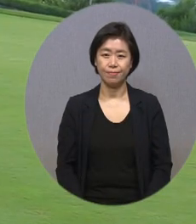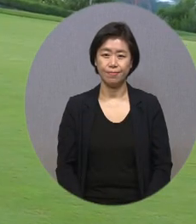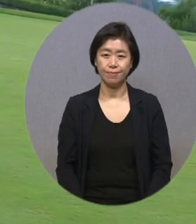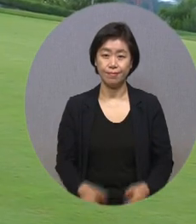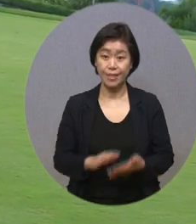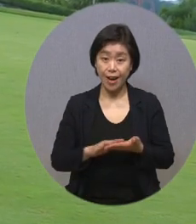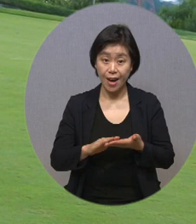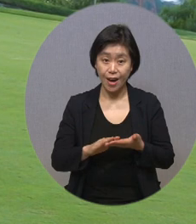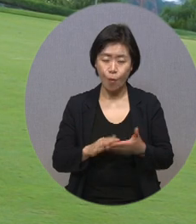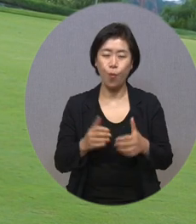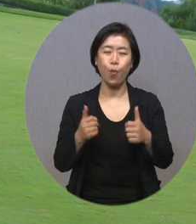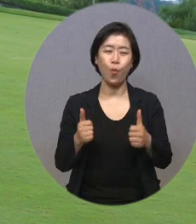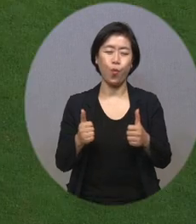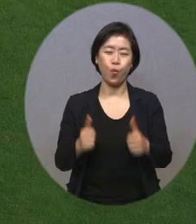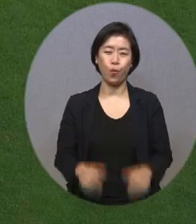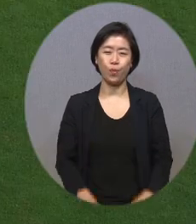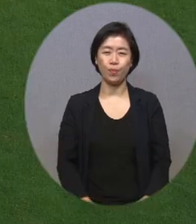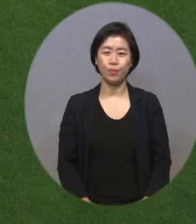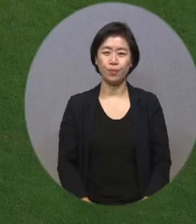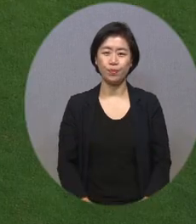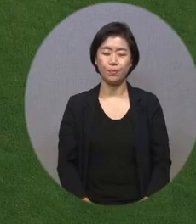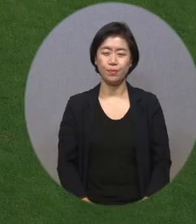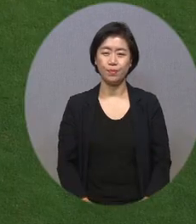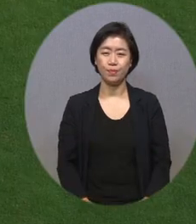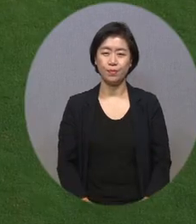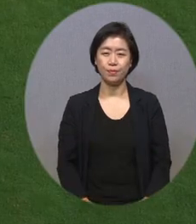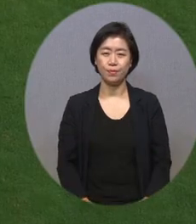나이스 인. 나이스.